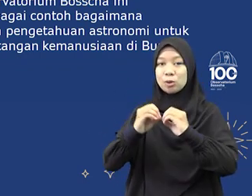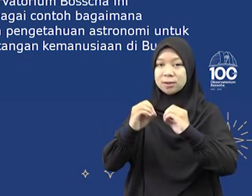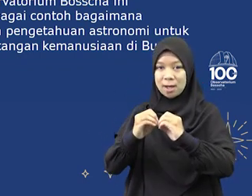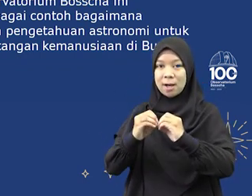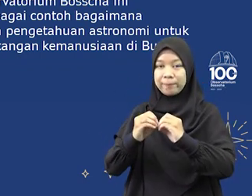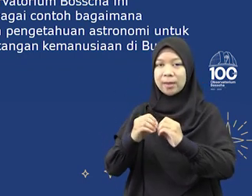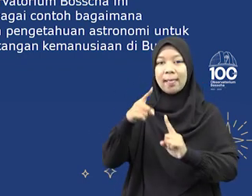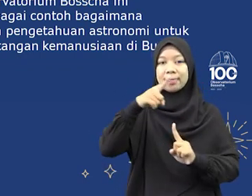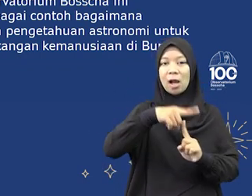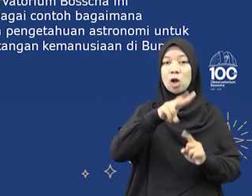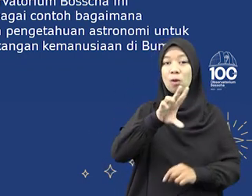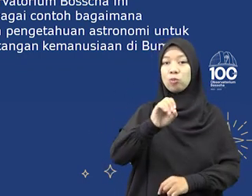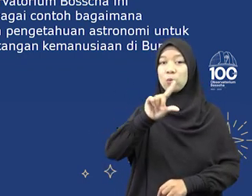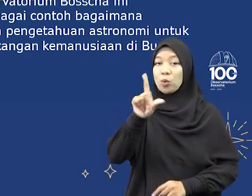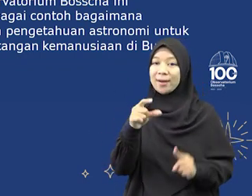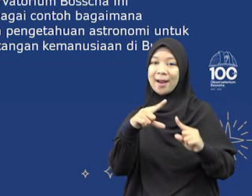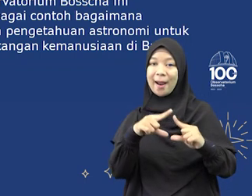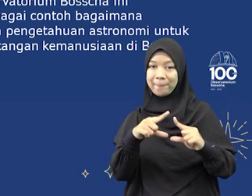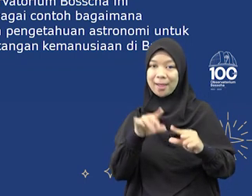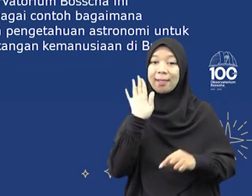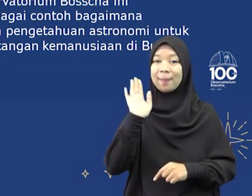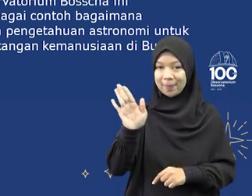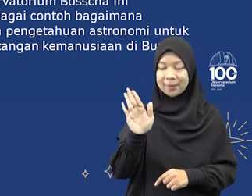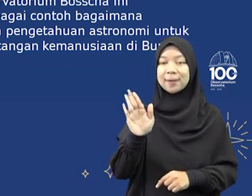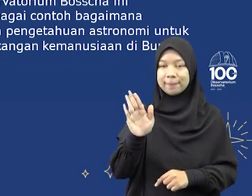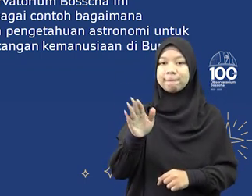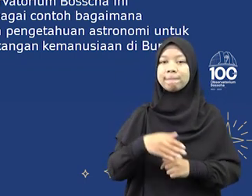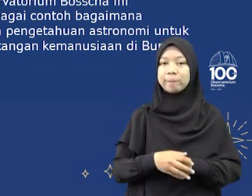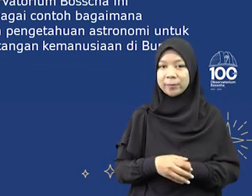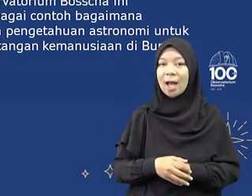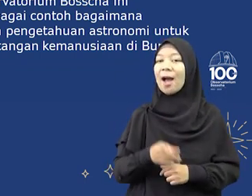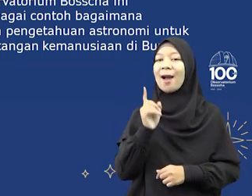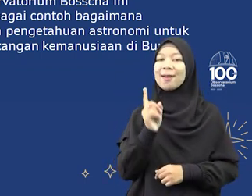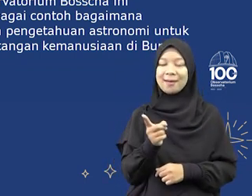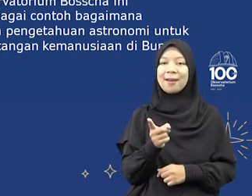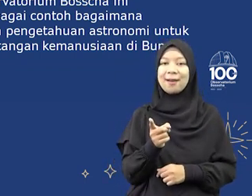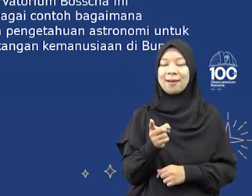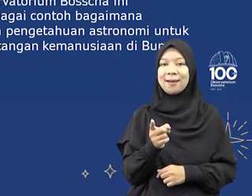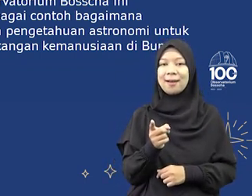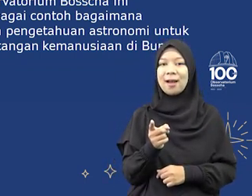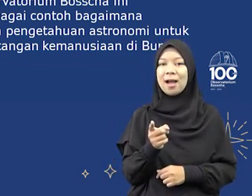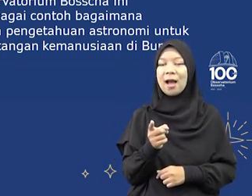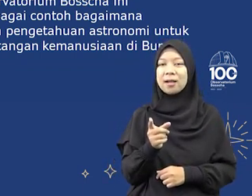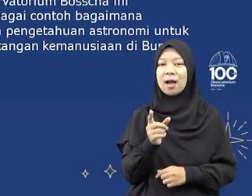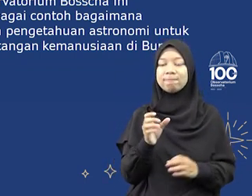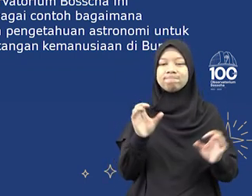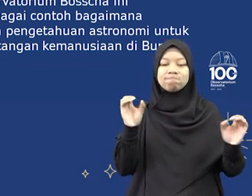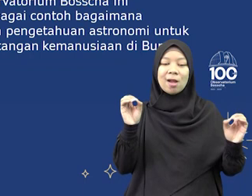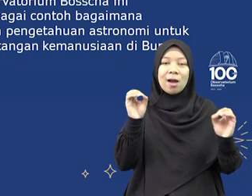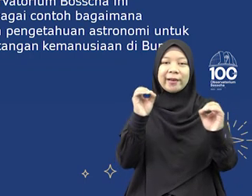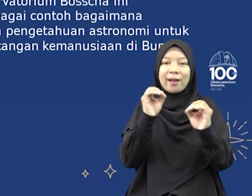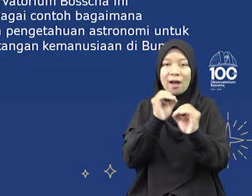pada tanggal 20 April nanti akan gerhana matahari